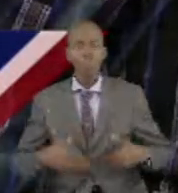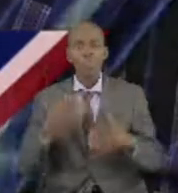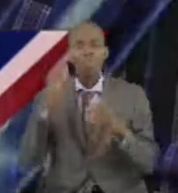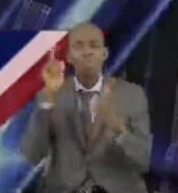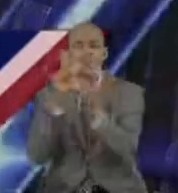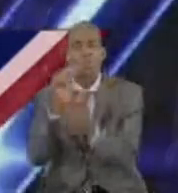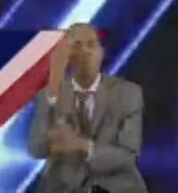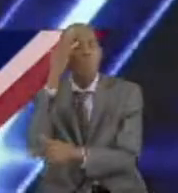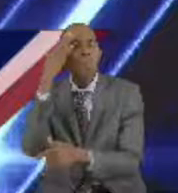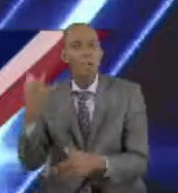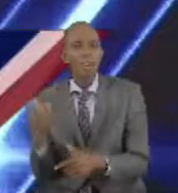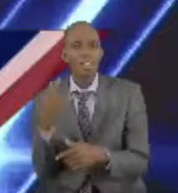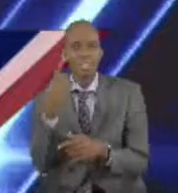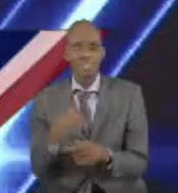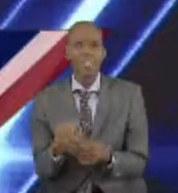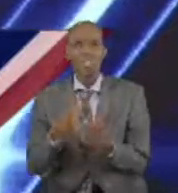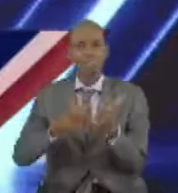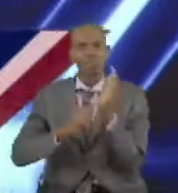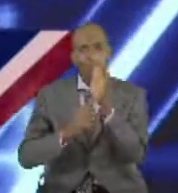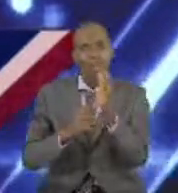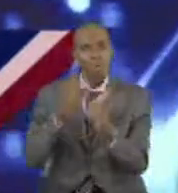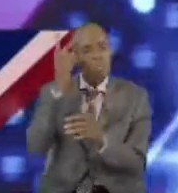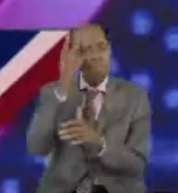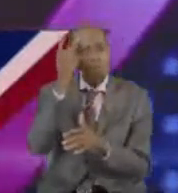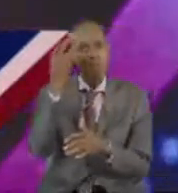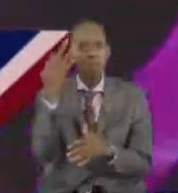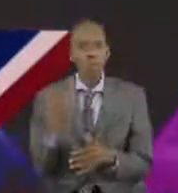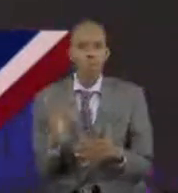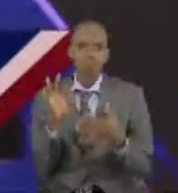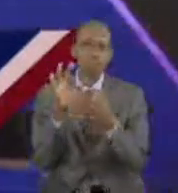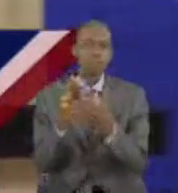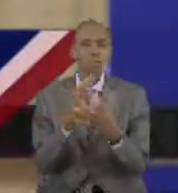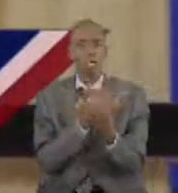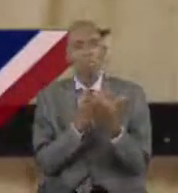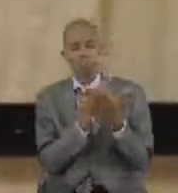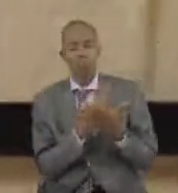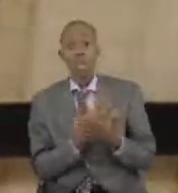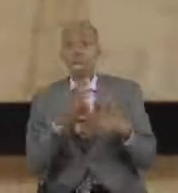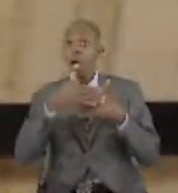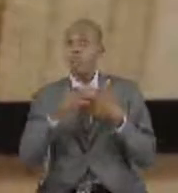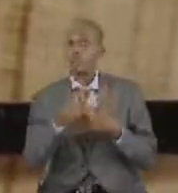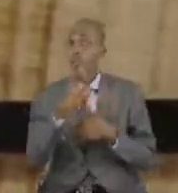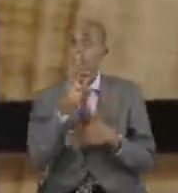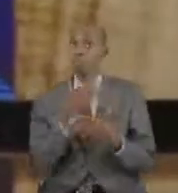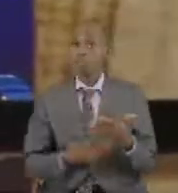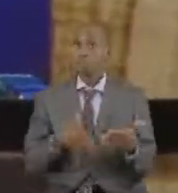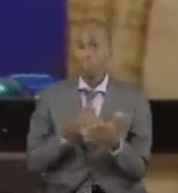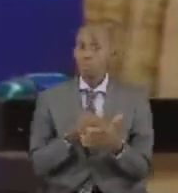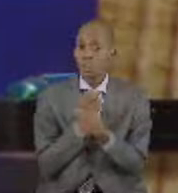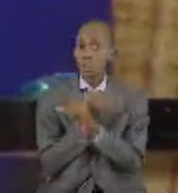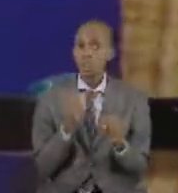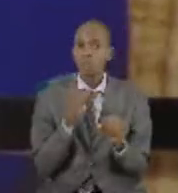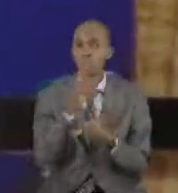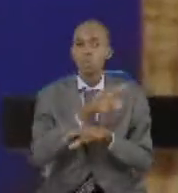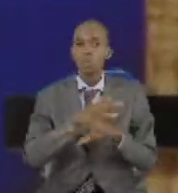L'objectif évident de la connexion et de la consultation. Après que vous êtes né de nouveau, vous ne restez pas